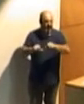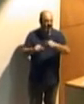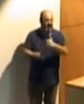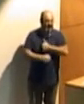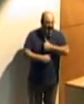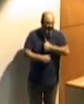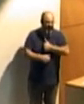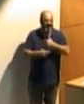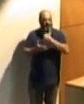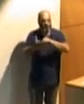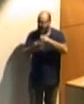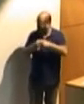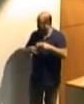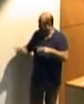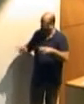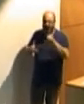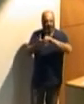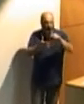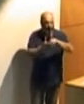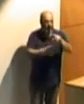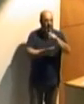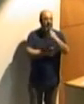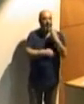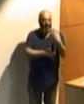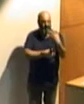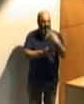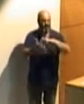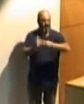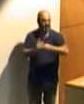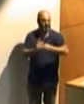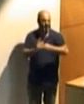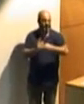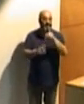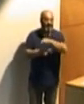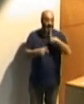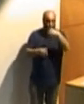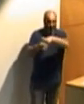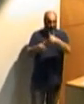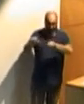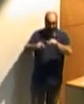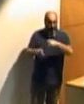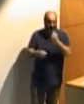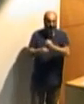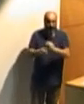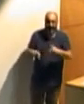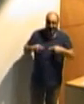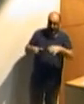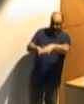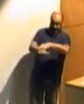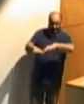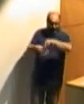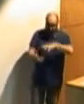laboratoire au sein duquel nous modifions le vivant et c'est ainsi que le fil rouge